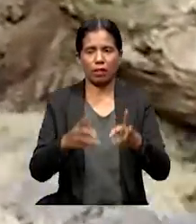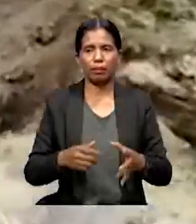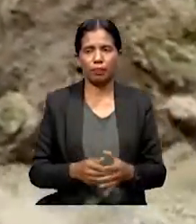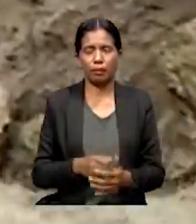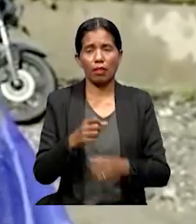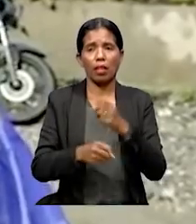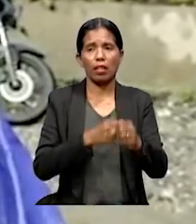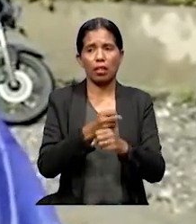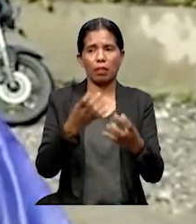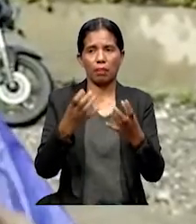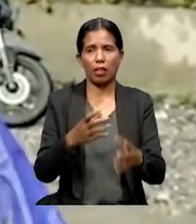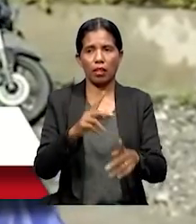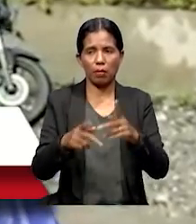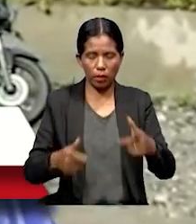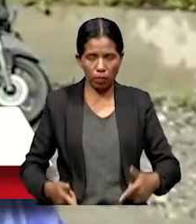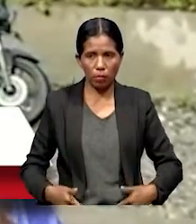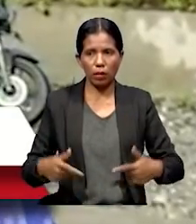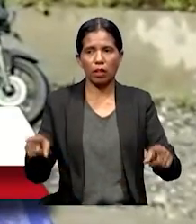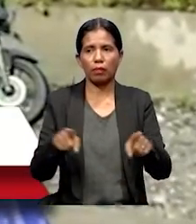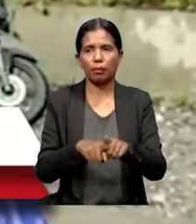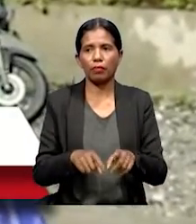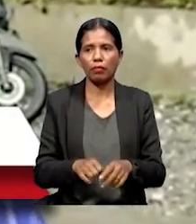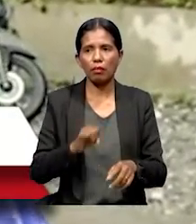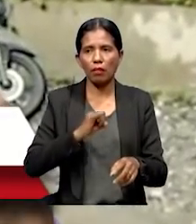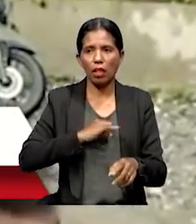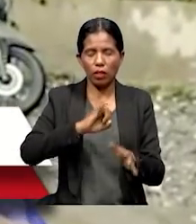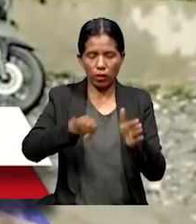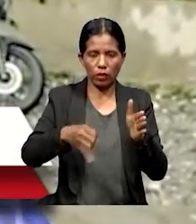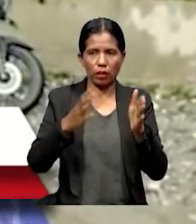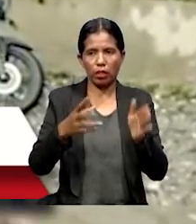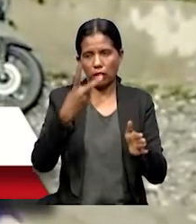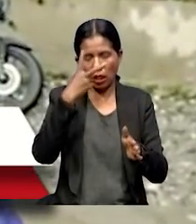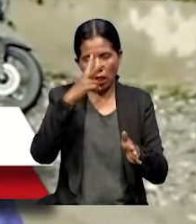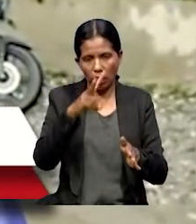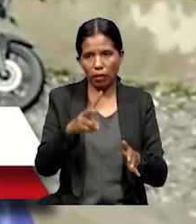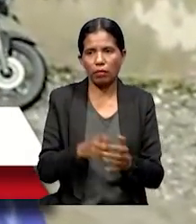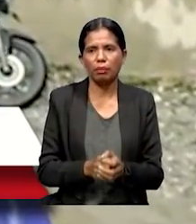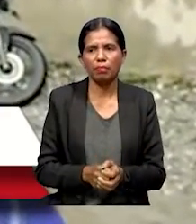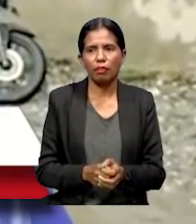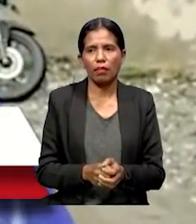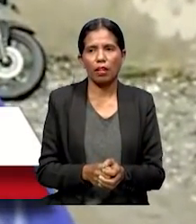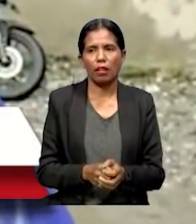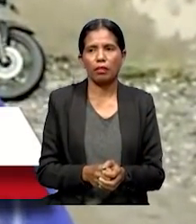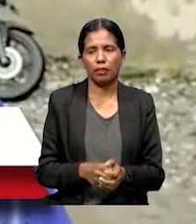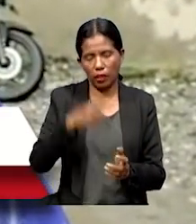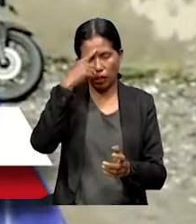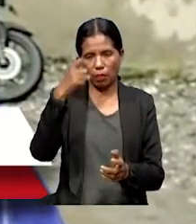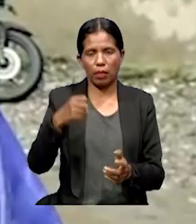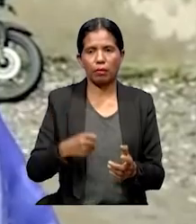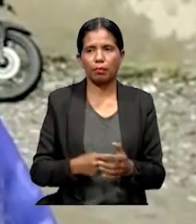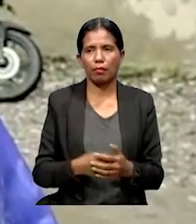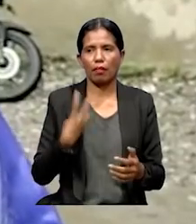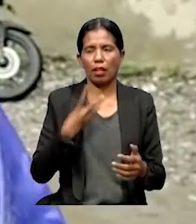povo se mori san sanen, aleri. Situasaun real, tamba hau jornalista ida, hare ho matan, situasaun idan sanen. Tamba nemak,